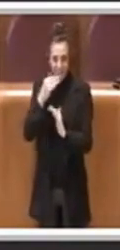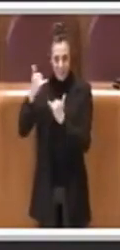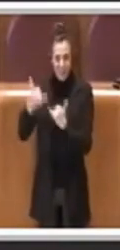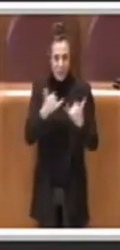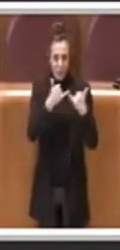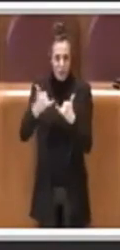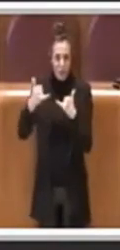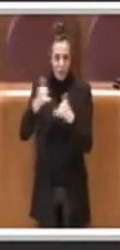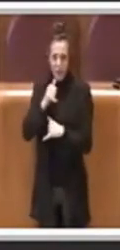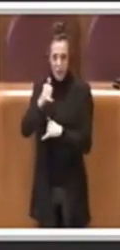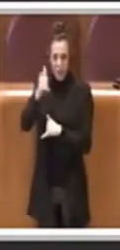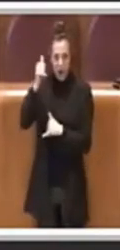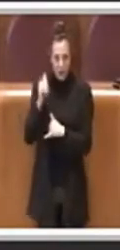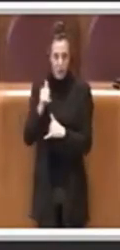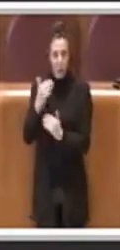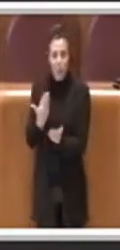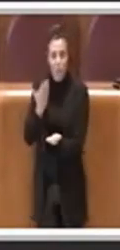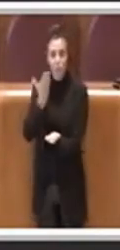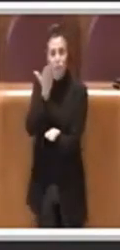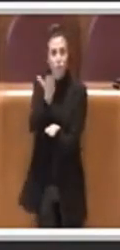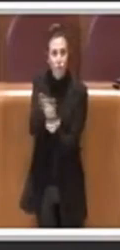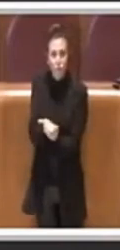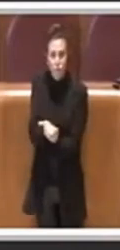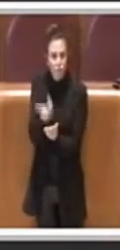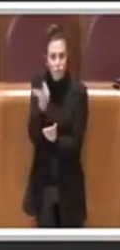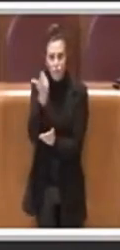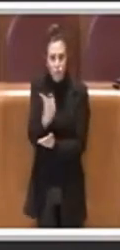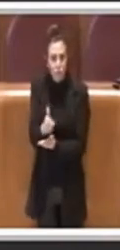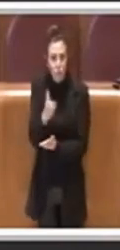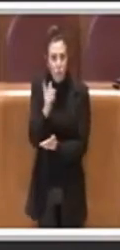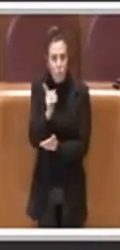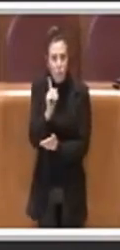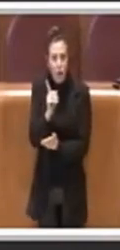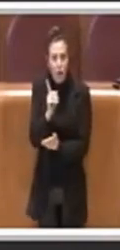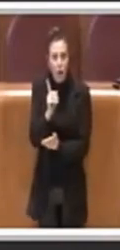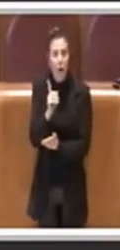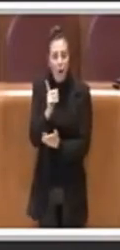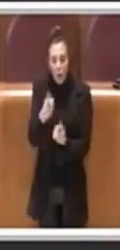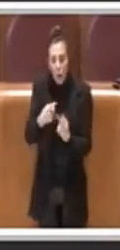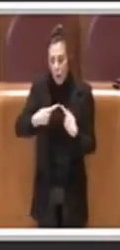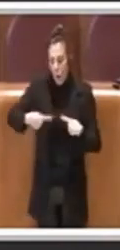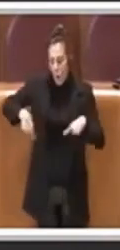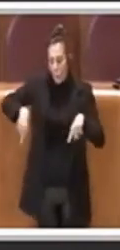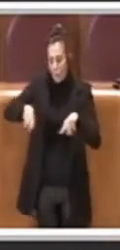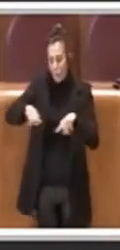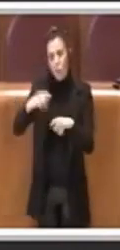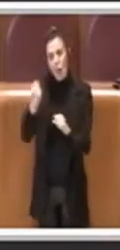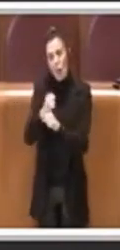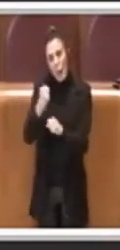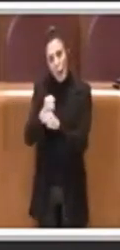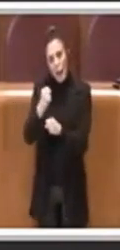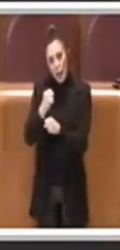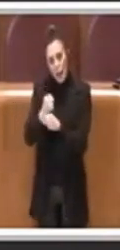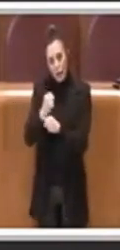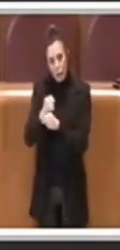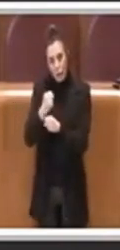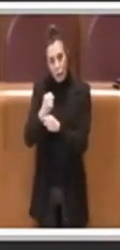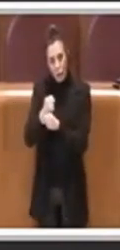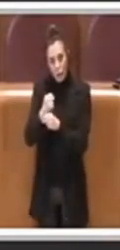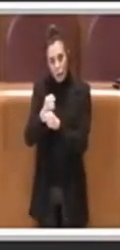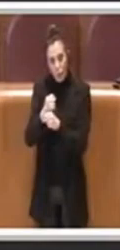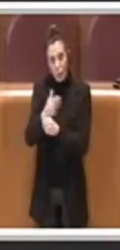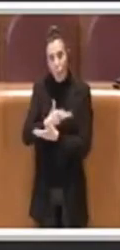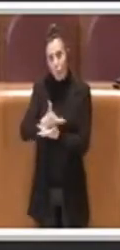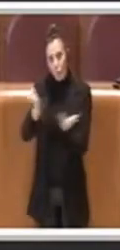ed è stata presentata a valle di una interessante commissione lavori pubblici sul ponte dei congressi in quell'occasione